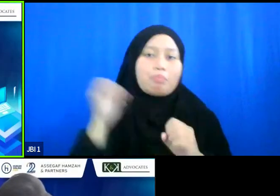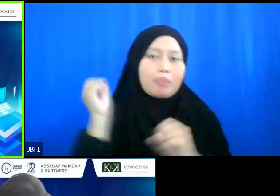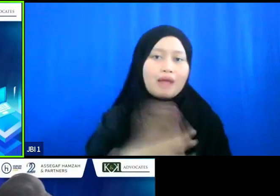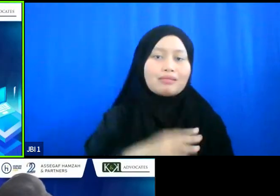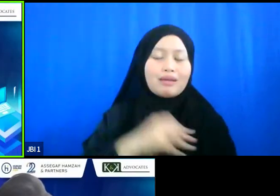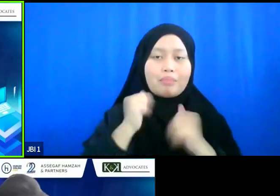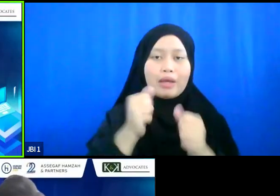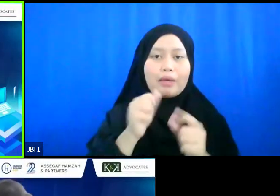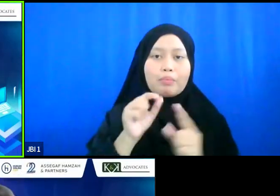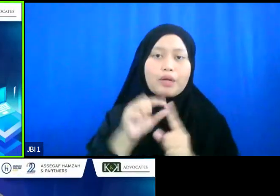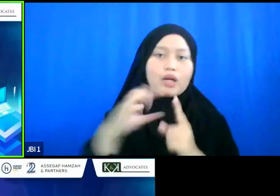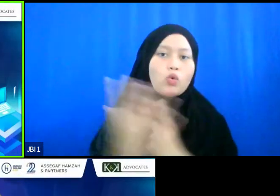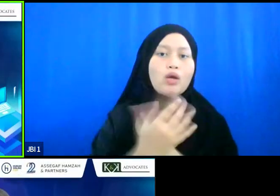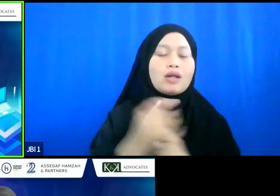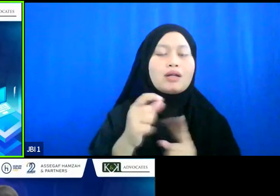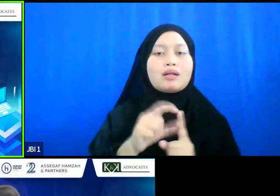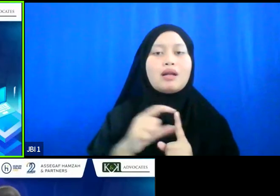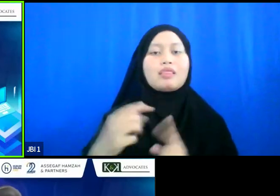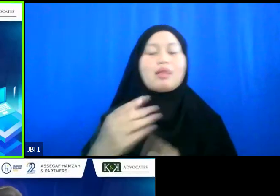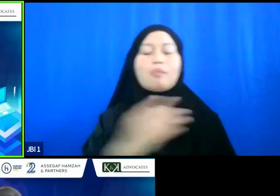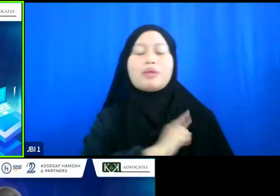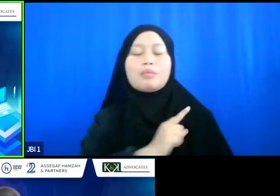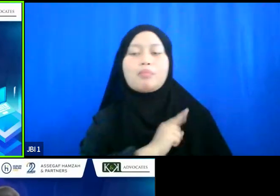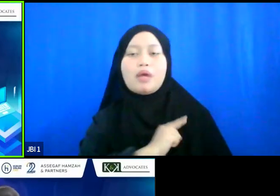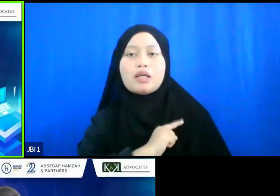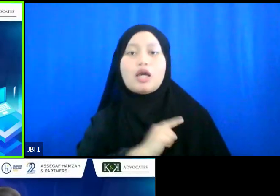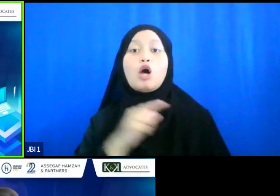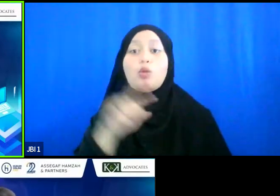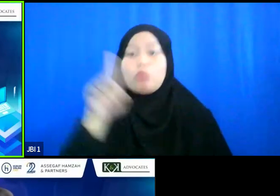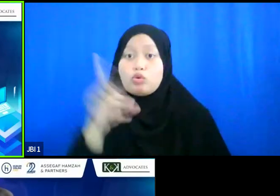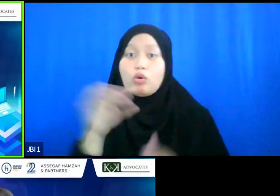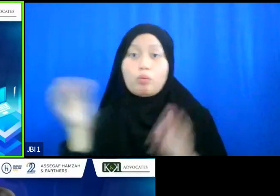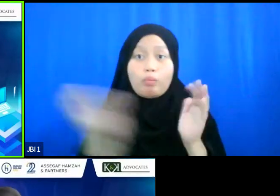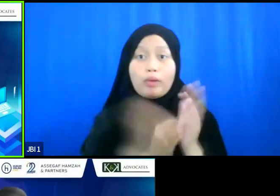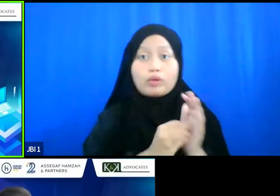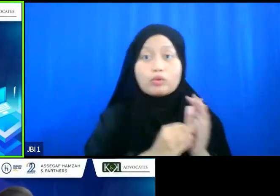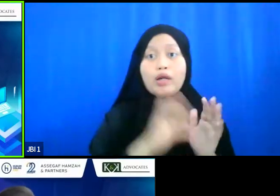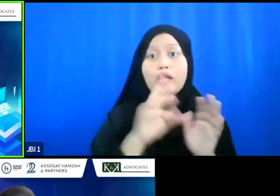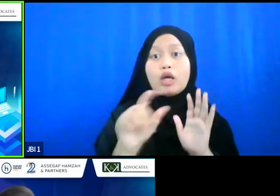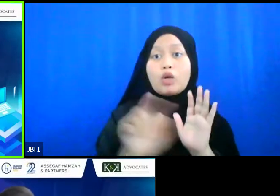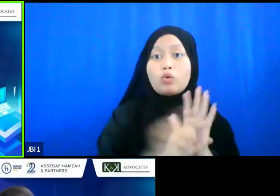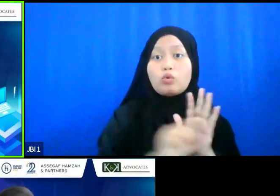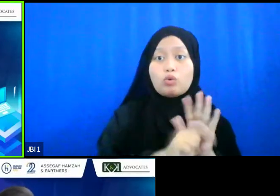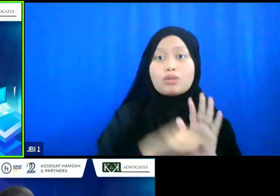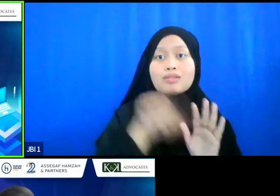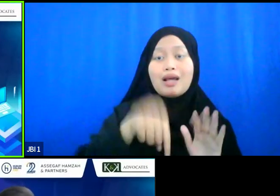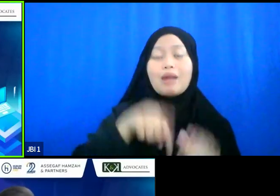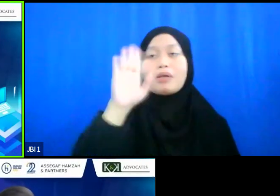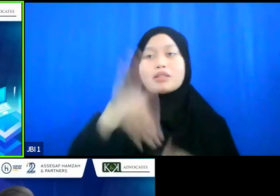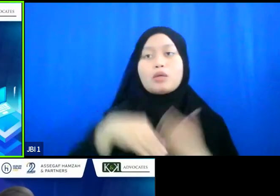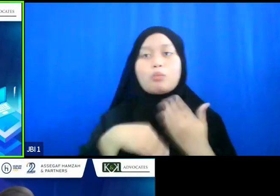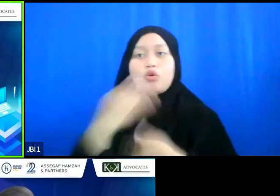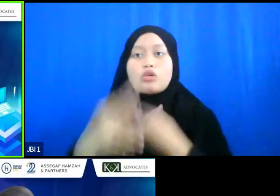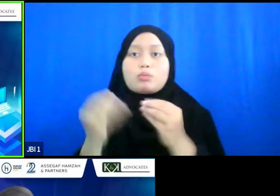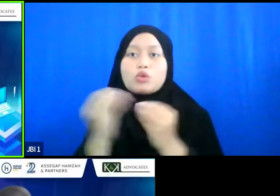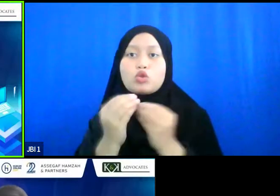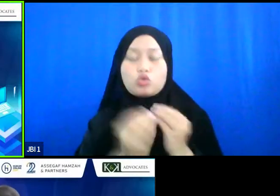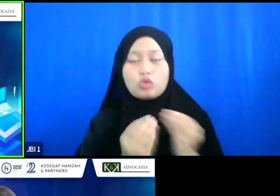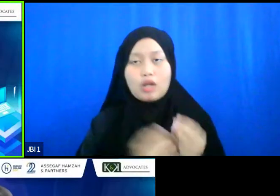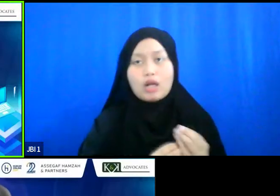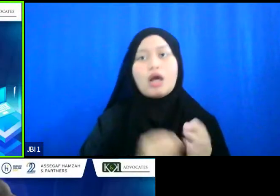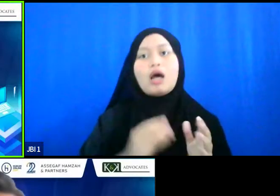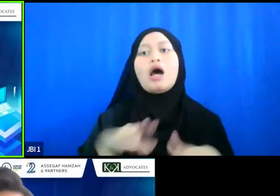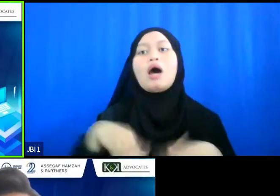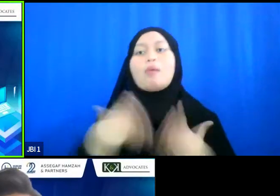ini dan apakah hal tersebut perlu dimasukkan ke dalam RUU yang saat ini sedang disusun oleh pemerintah bersama DPR dan apa saja permasalahan